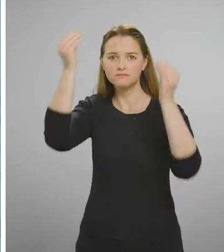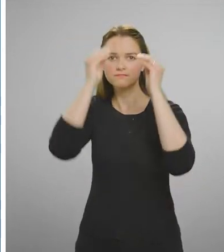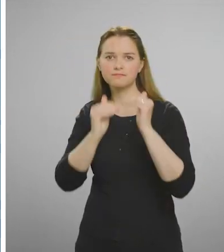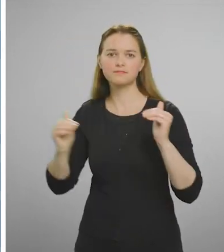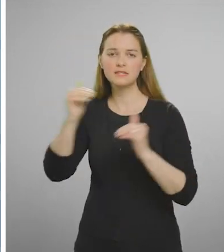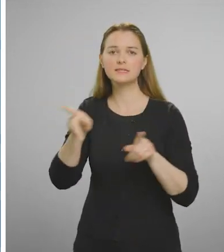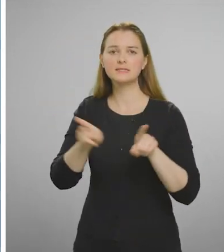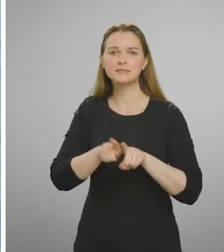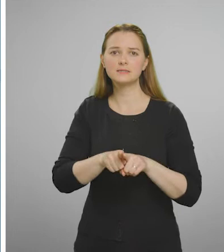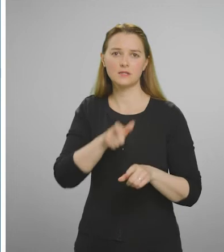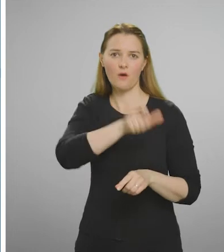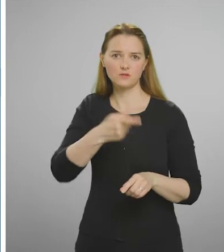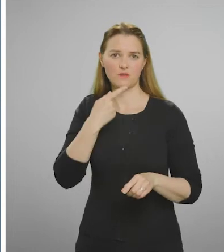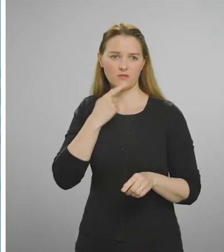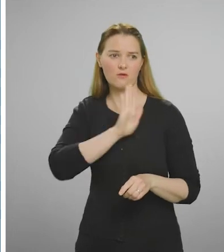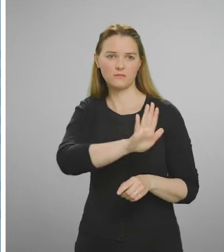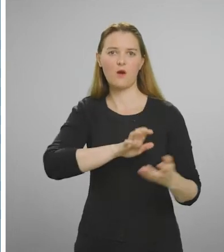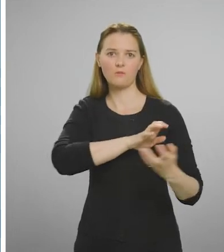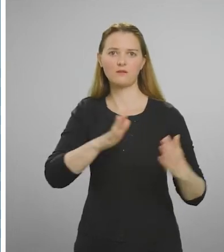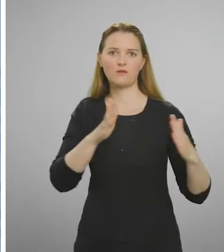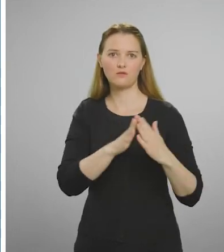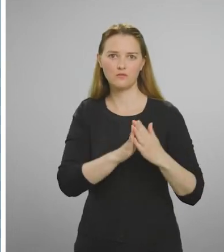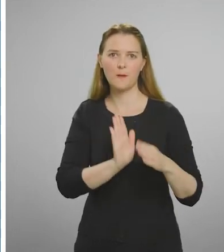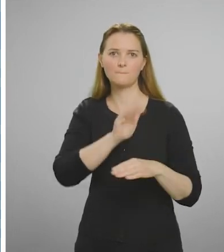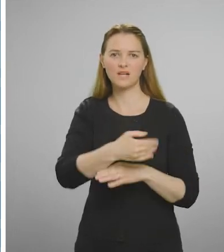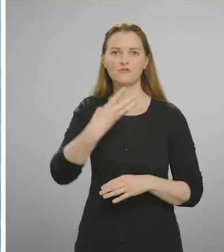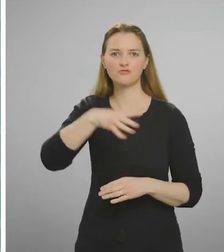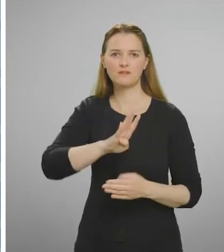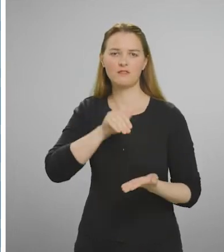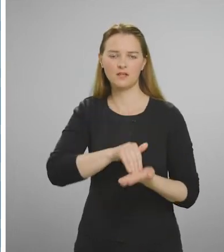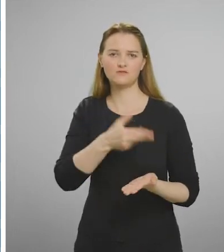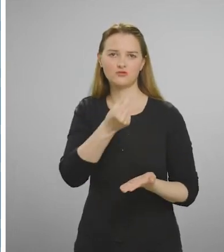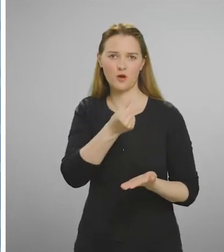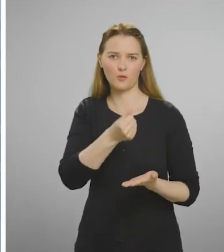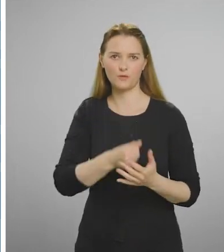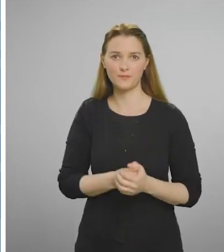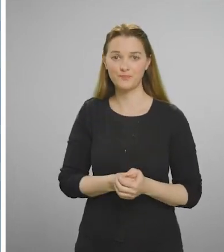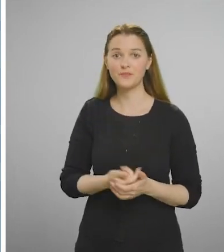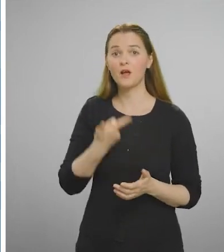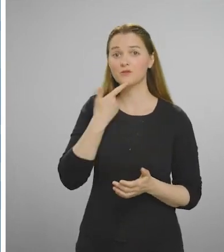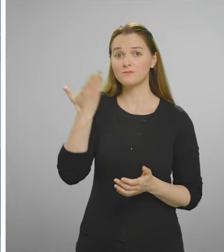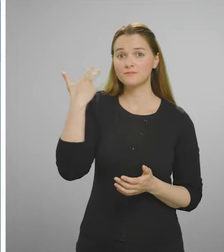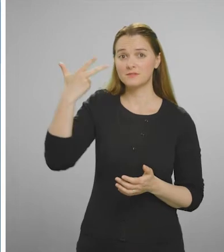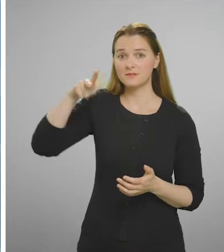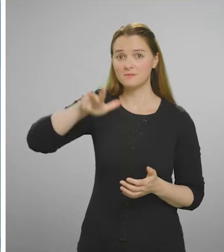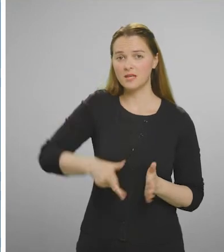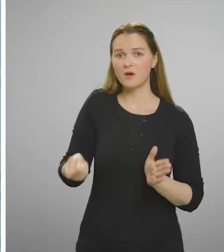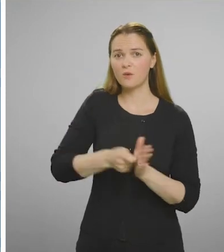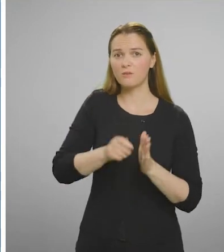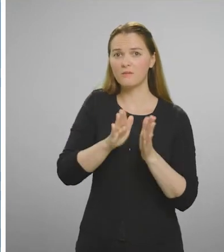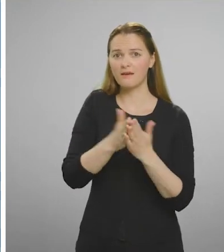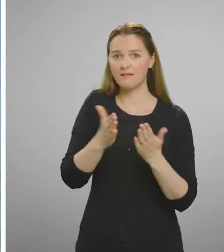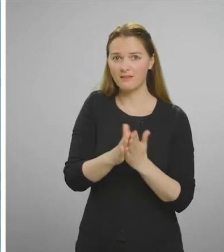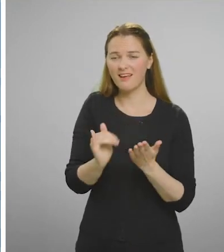obrazovanih i osoba čiji su prihodi kućanstva viši od 14.000 kuna. Među onima koji su u posljednja 3 mjeseca kupili